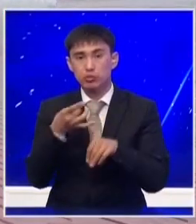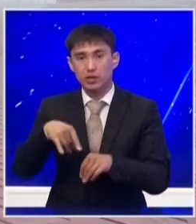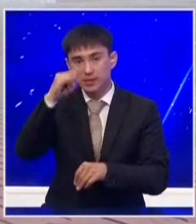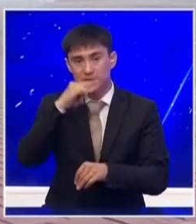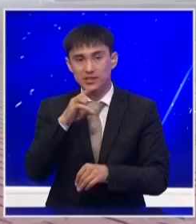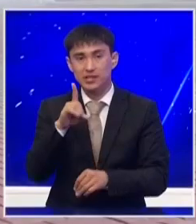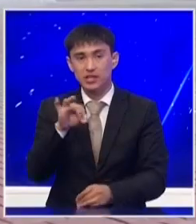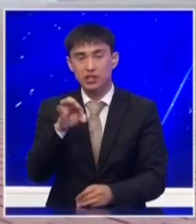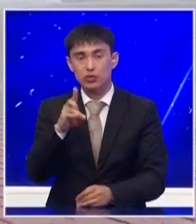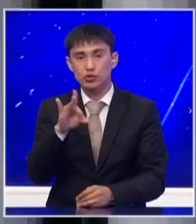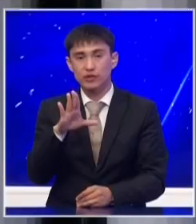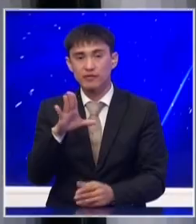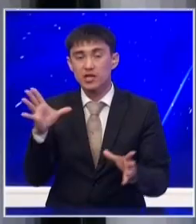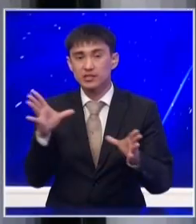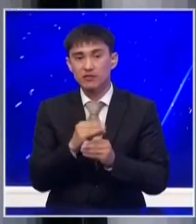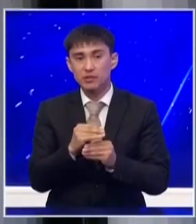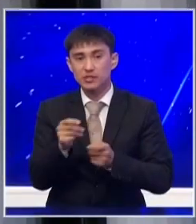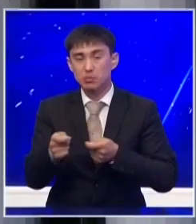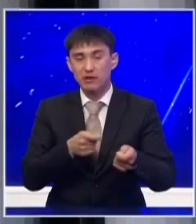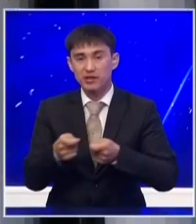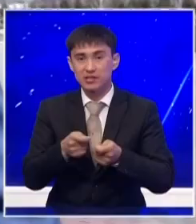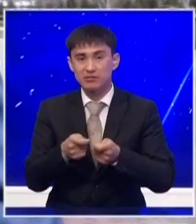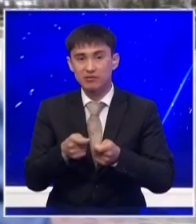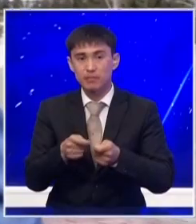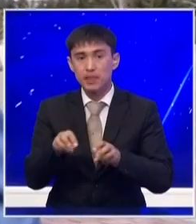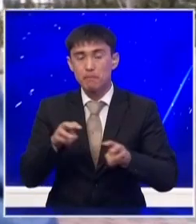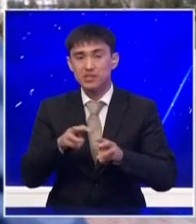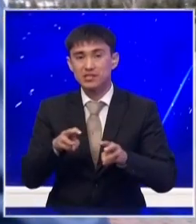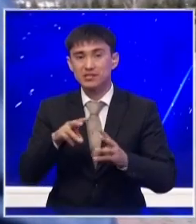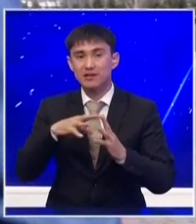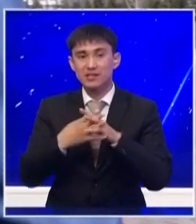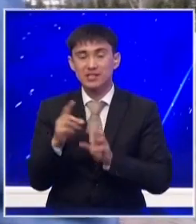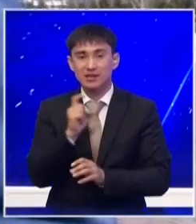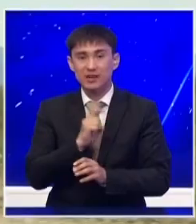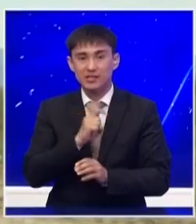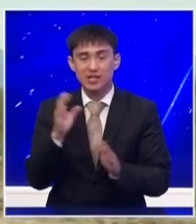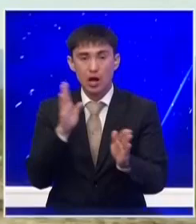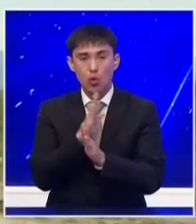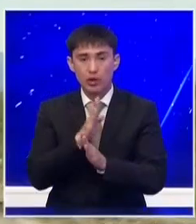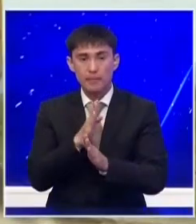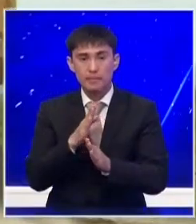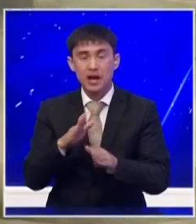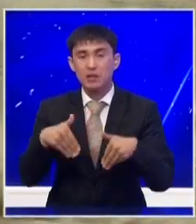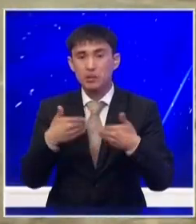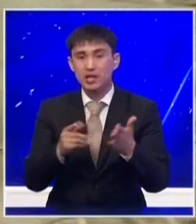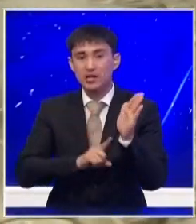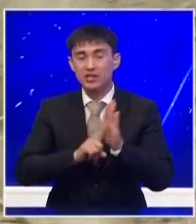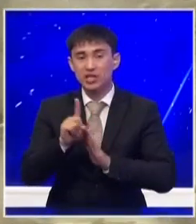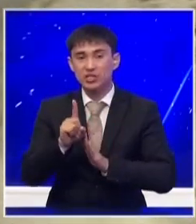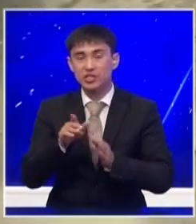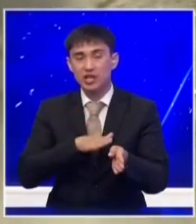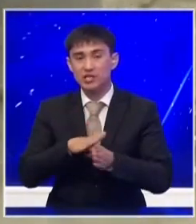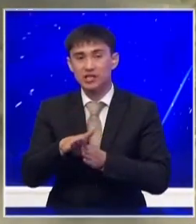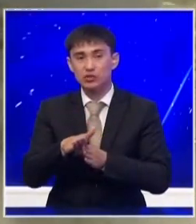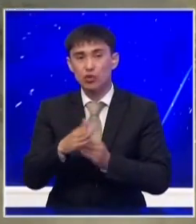Казахстан Закиржан Кузиев. Совместно с правительством, министерствами сельского хозяйства и экологии они предлагают начать